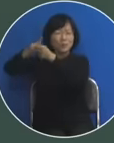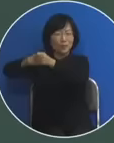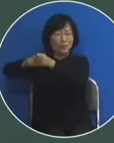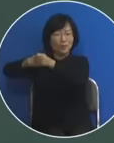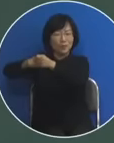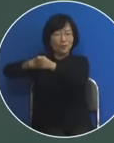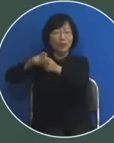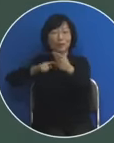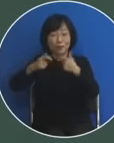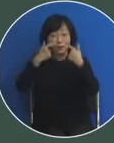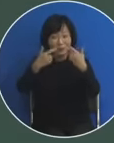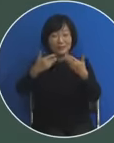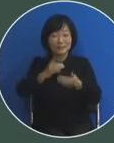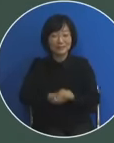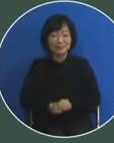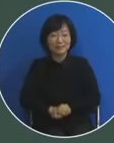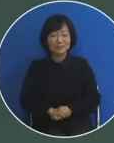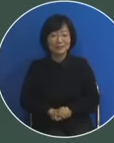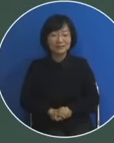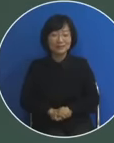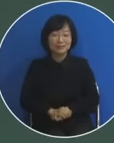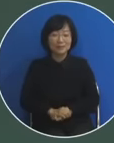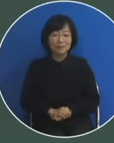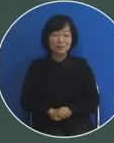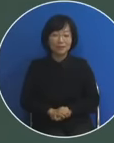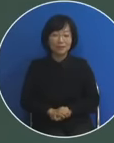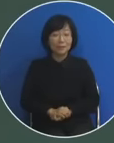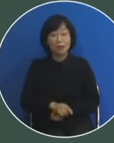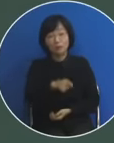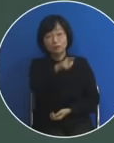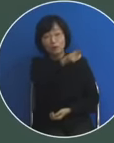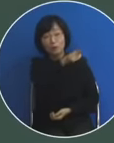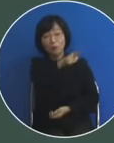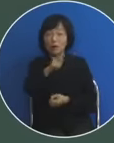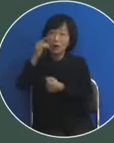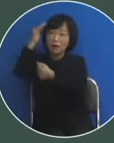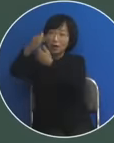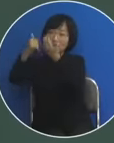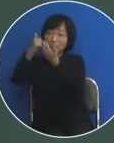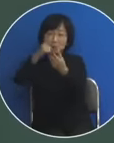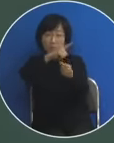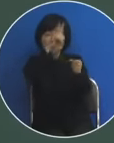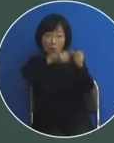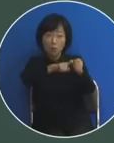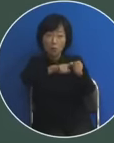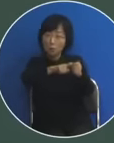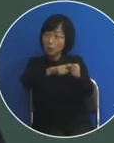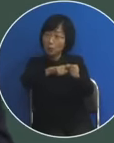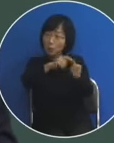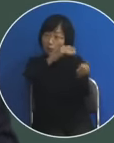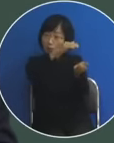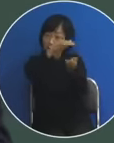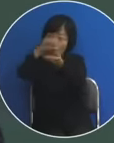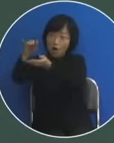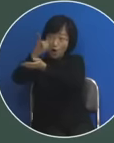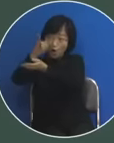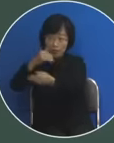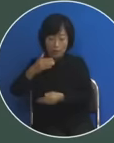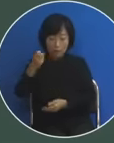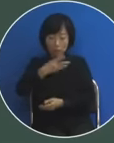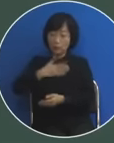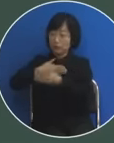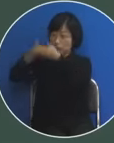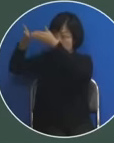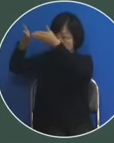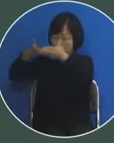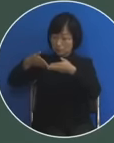for my life. 하나님 절대 목표 있겠습니다만 나에게 대한 목표 있을 거 아니요? 이걸 찾아야 되는 겁니다. And God has His absolute goal, but He also has a goal for me. So we need to find